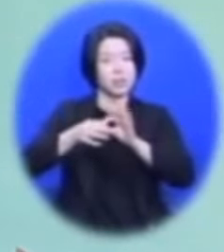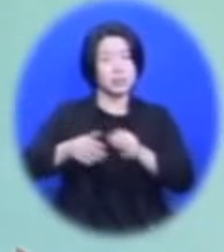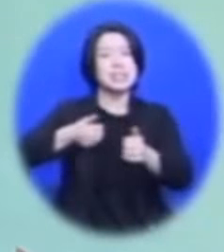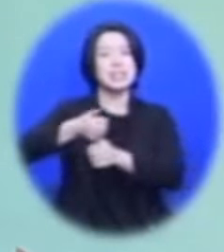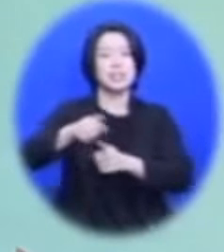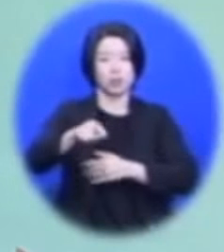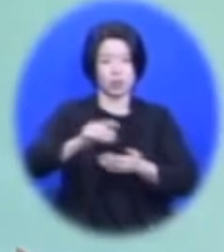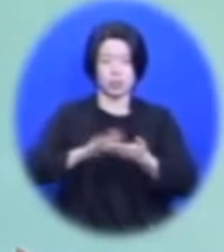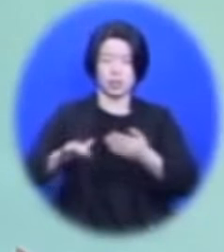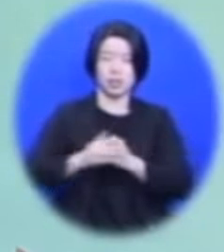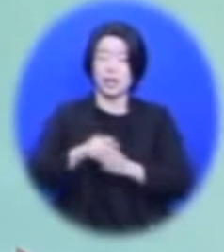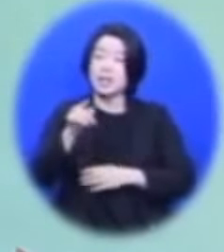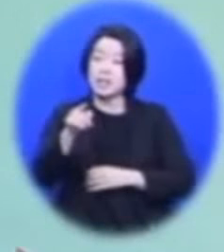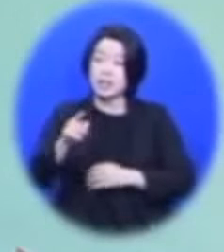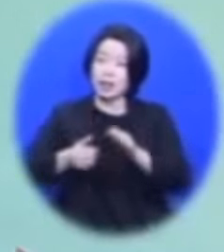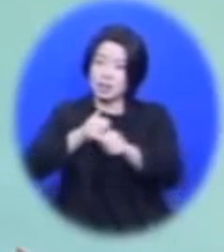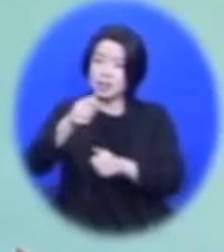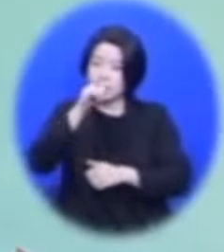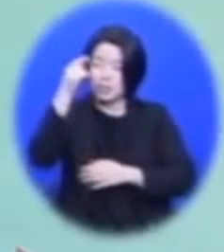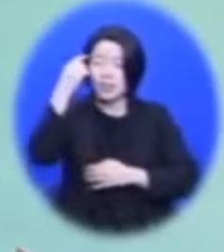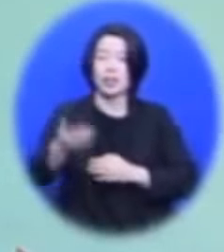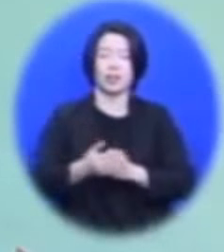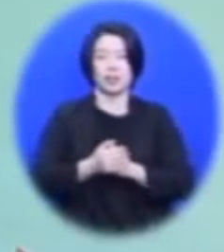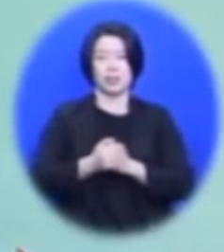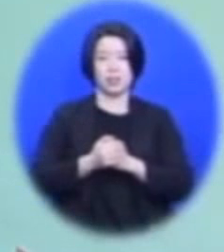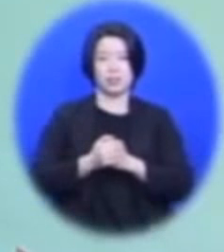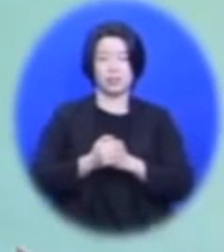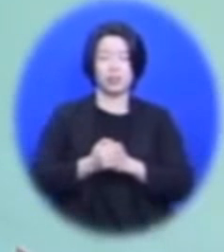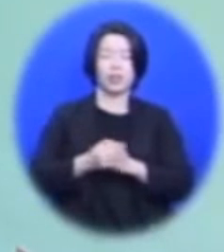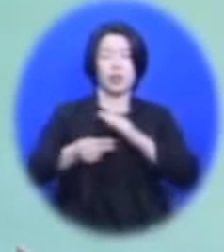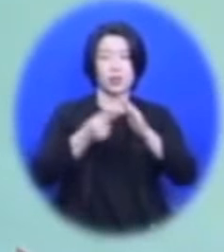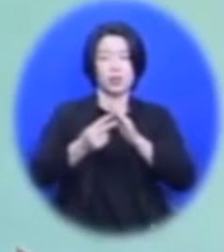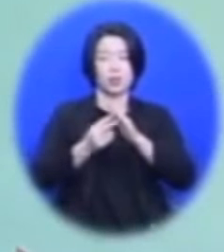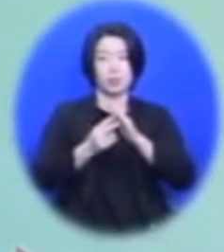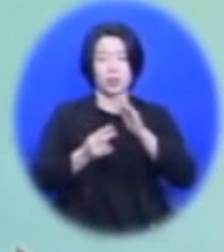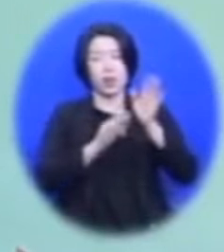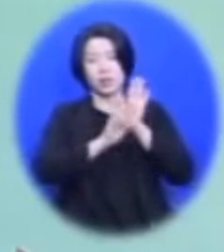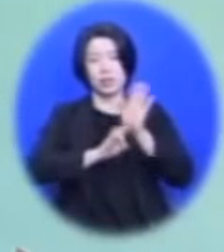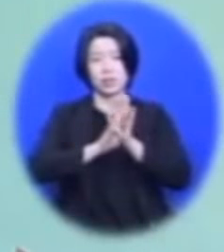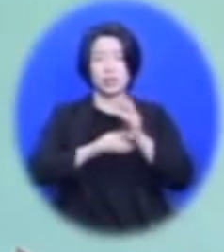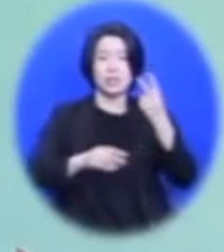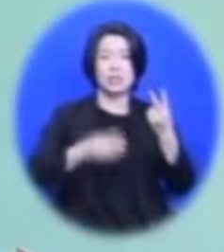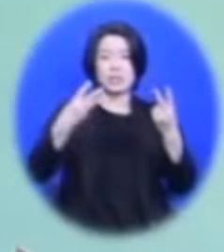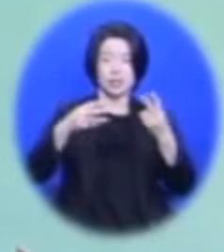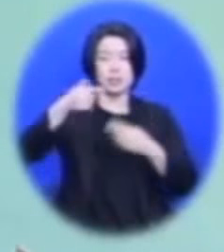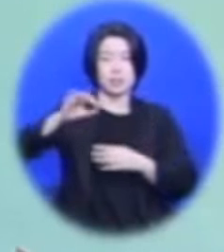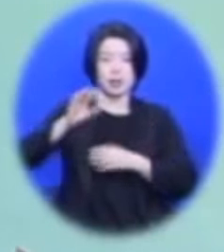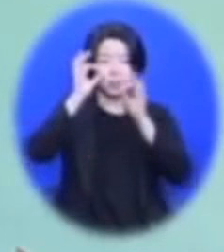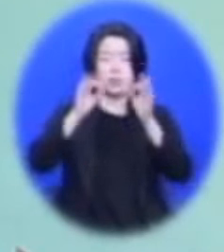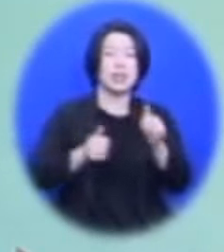관심은 이기는 겁니다. 너가 이겼느냐 하는 걸 물으시는 거예요. 요한계시록 2장 3장에 보면은 이기는